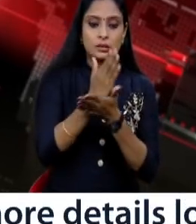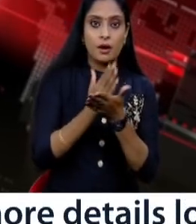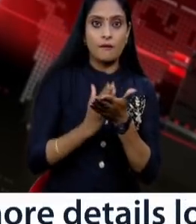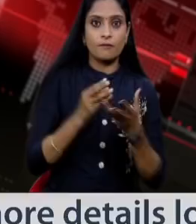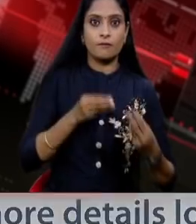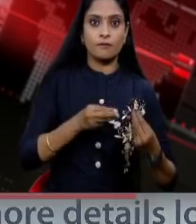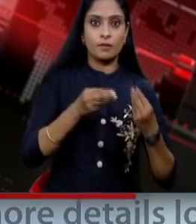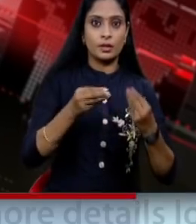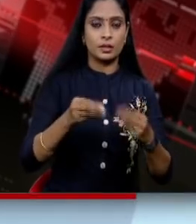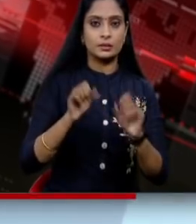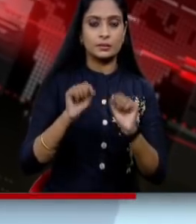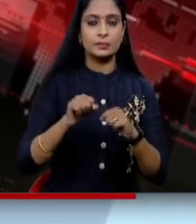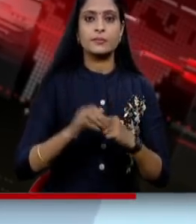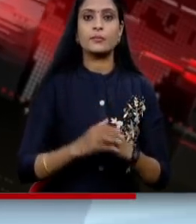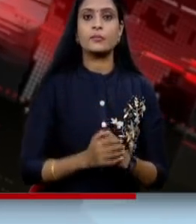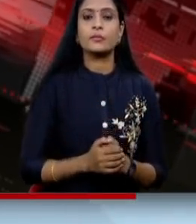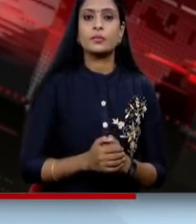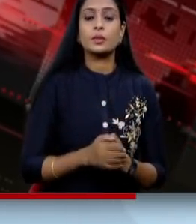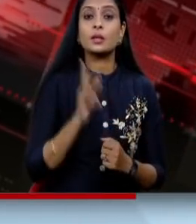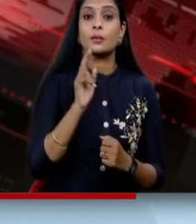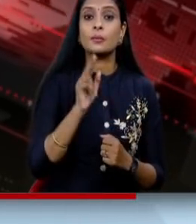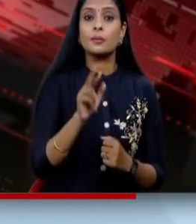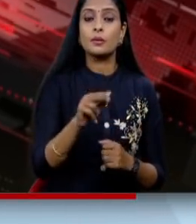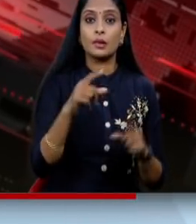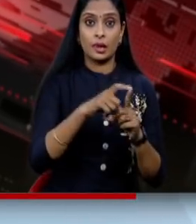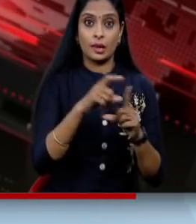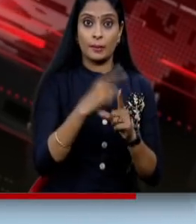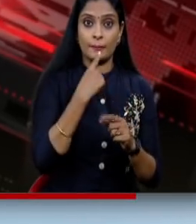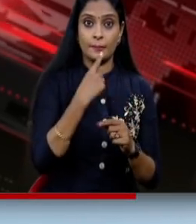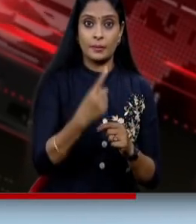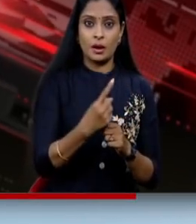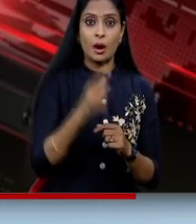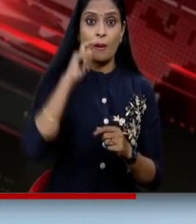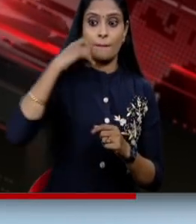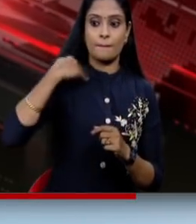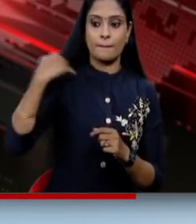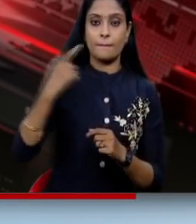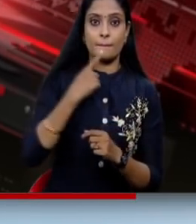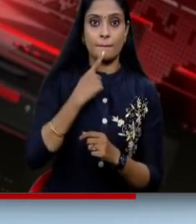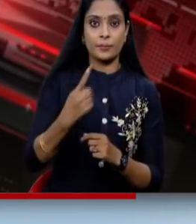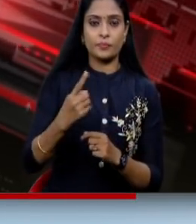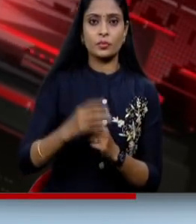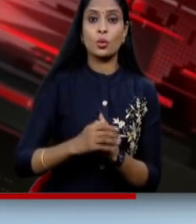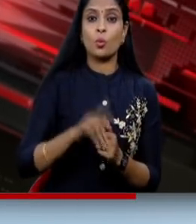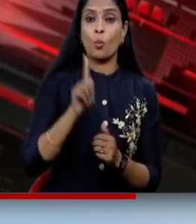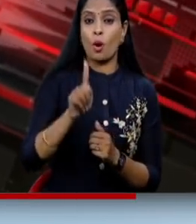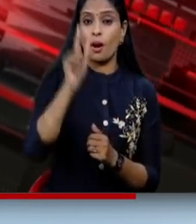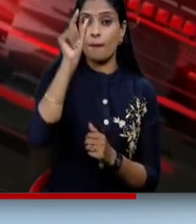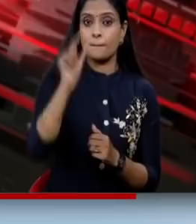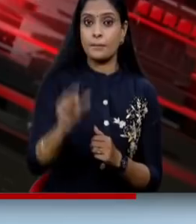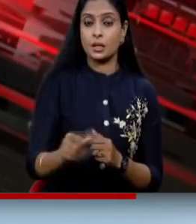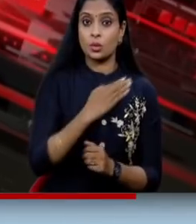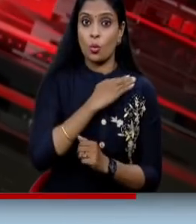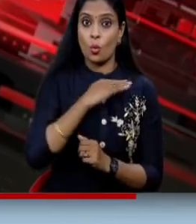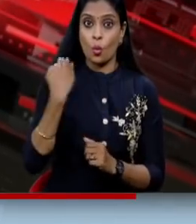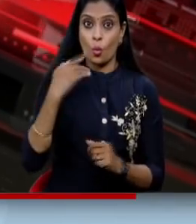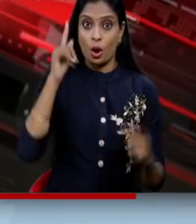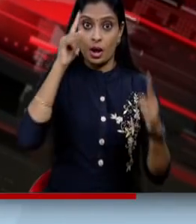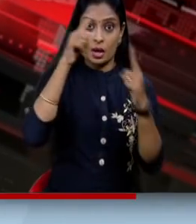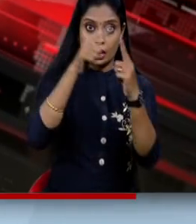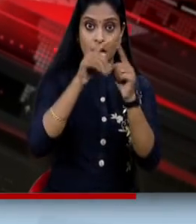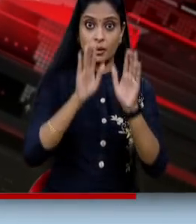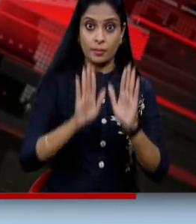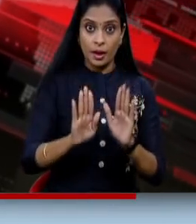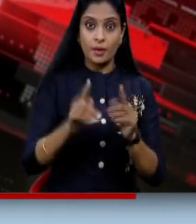ഭാഗമായി പുറത്തുവിടുന്നതും, അതായത് ദിലീപ് അനൂപിനോട് പറയുന്നത് ഒരാളെ തട്ടാൻ തീരുമാനിക്കുമ്പോൾ അതെപ്പോഴും